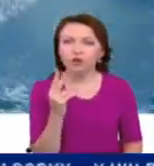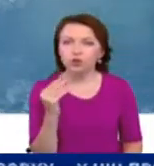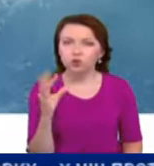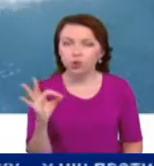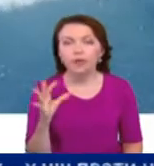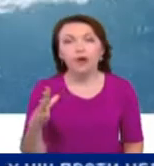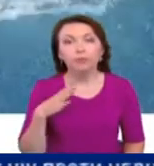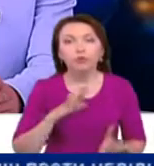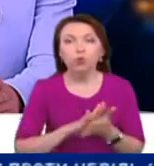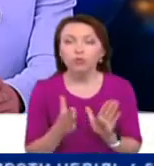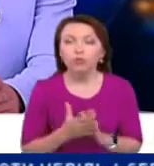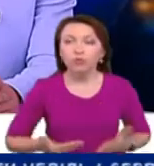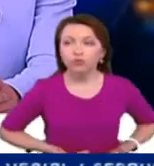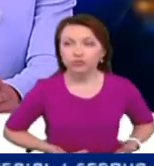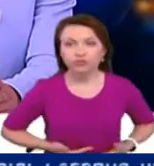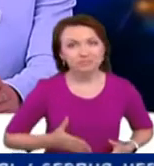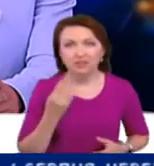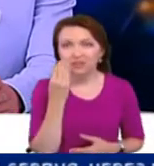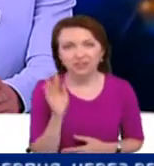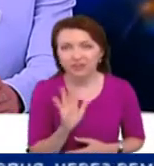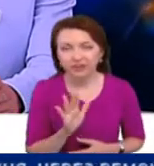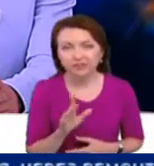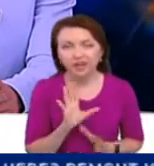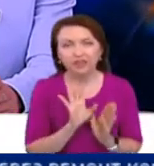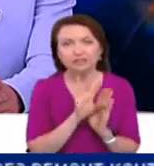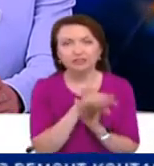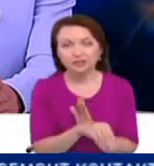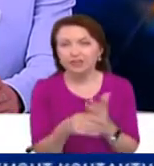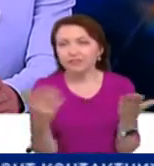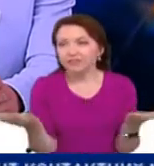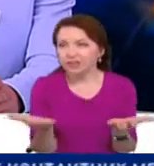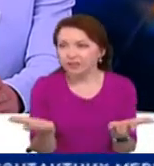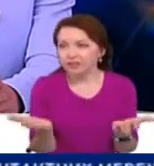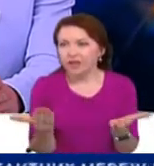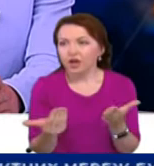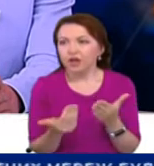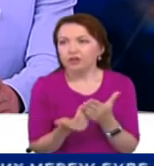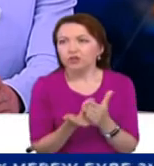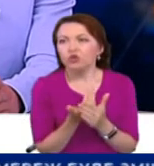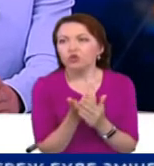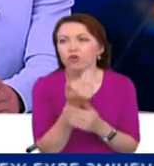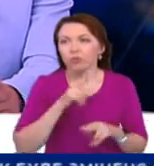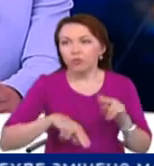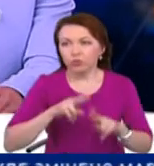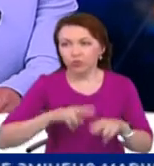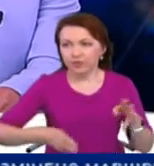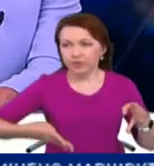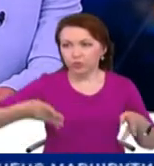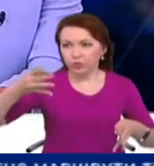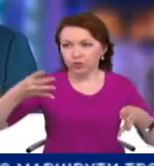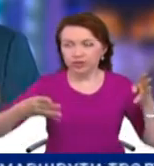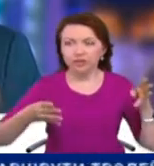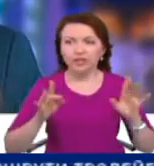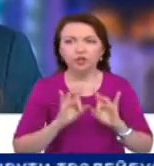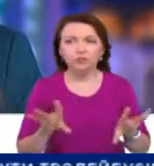були умови проживання не найкращі, що заселили в якісь такі новопобудовані будинки.